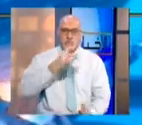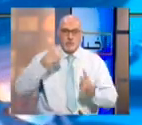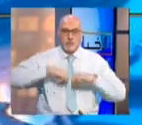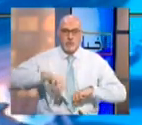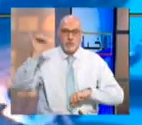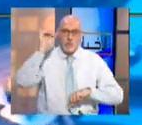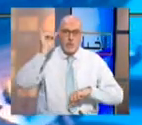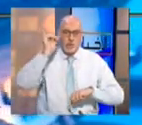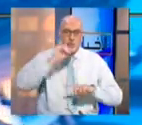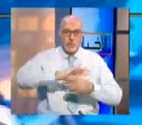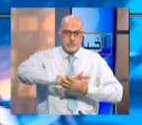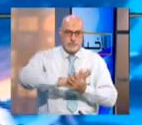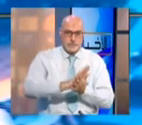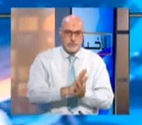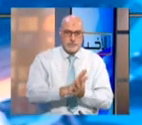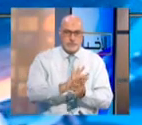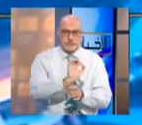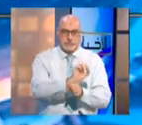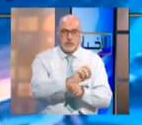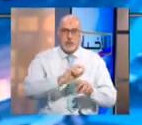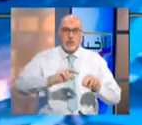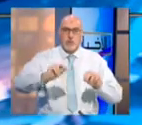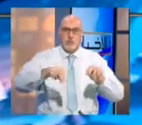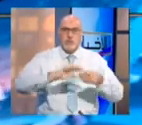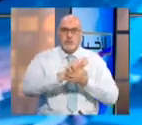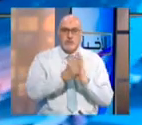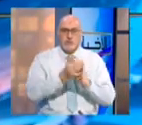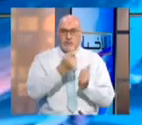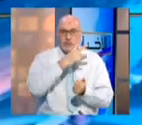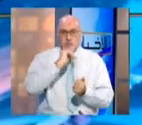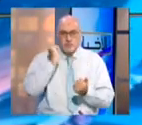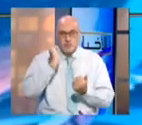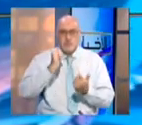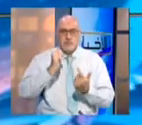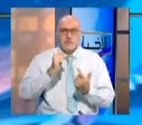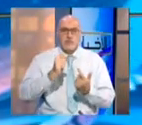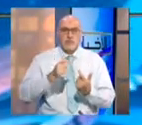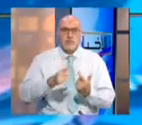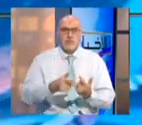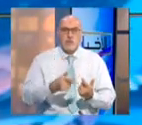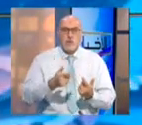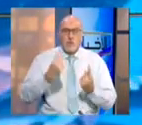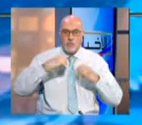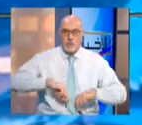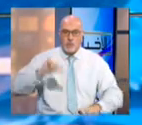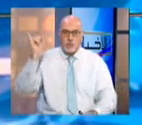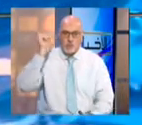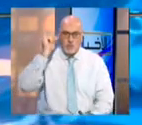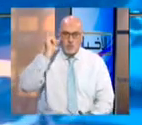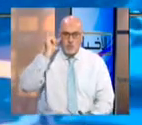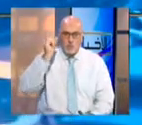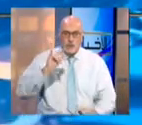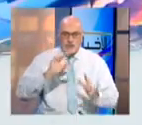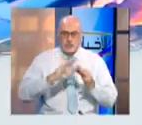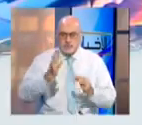مغاربة وتبرؤهم من اتفاق التطبيع ومسار الصهينة الذي ينتهجه نظام المخزن.